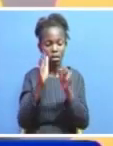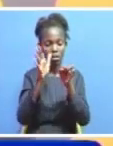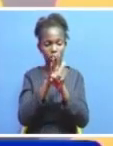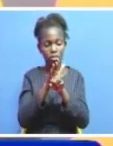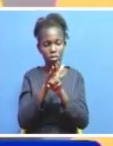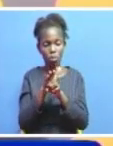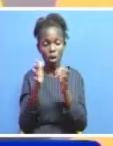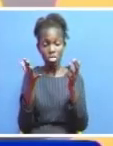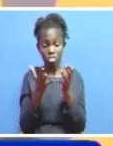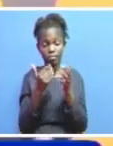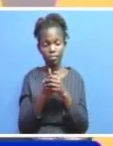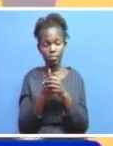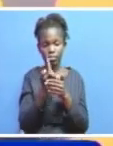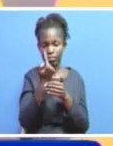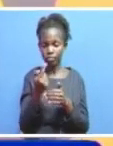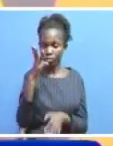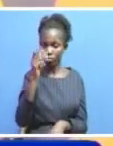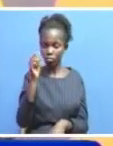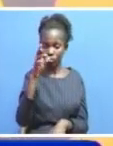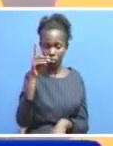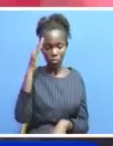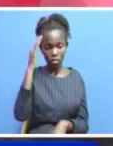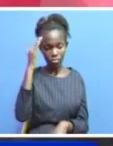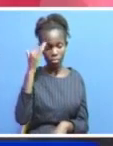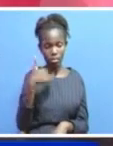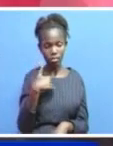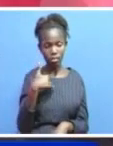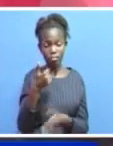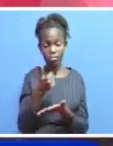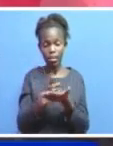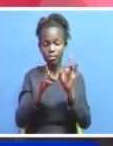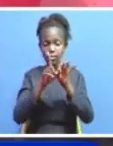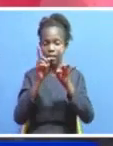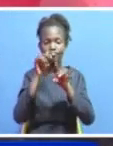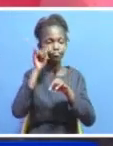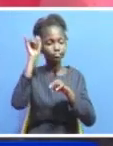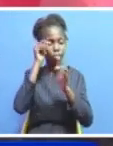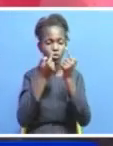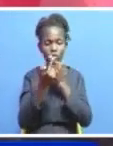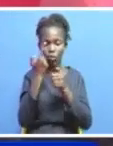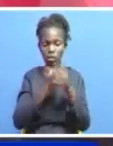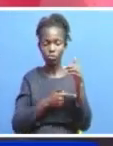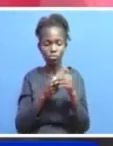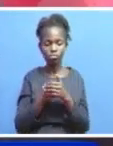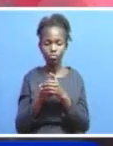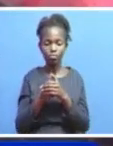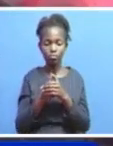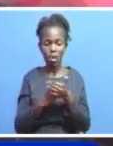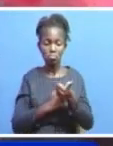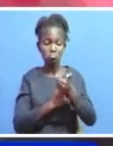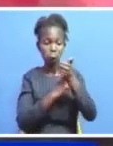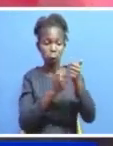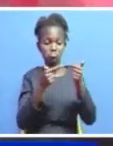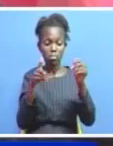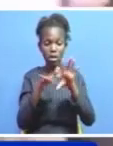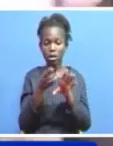kutha kila world nizi inikuweta kendo. Speaker Kinengo ingine wawodhesia uneni wakana nukwata ni tenangaliko ya ule mbunge